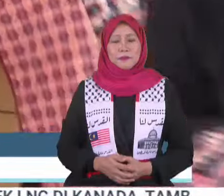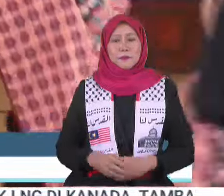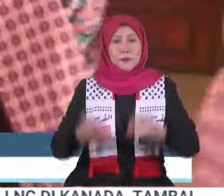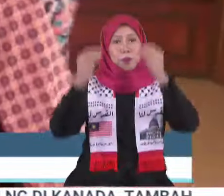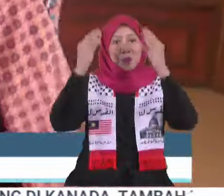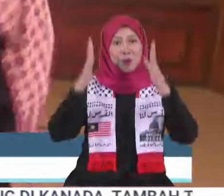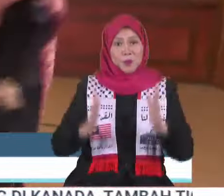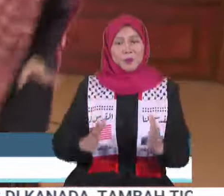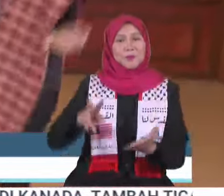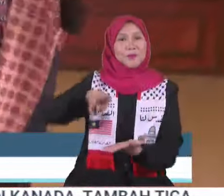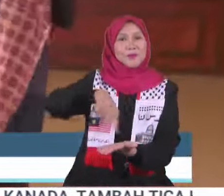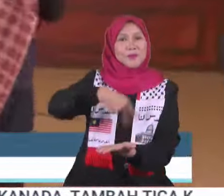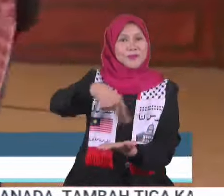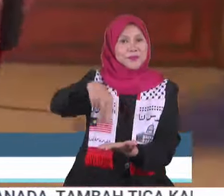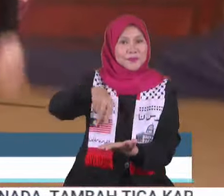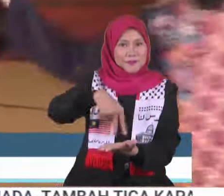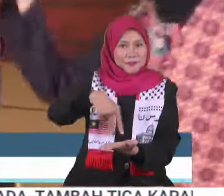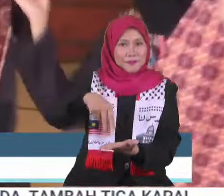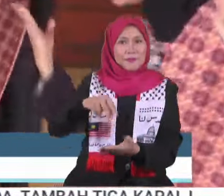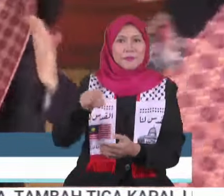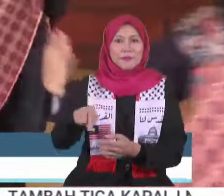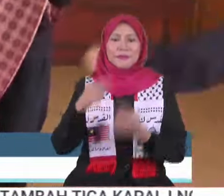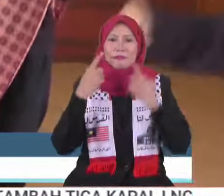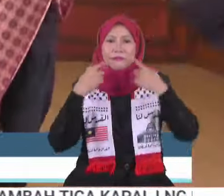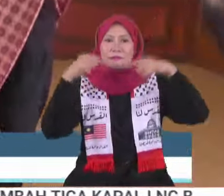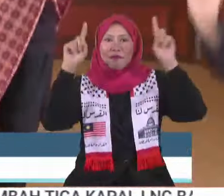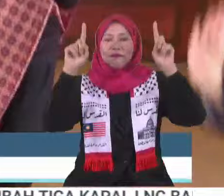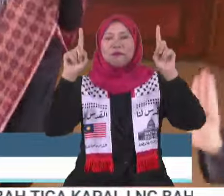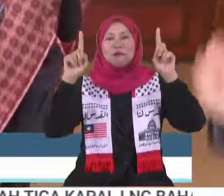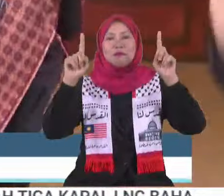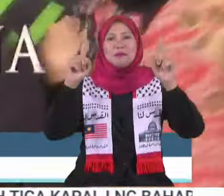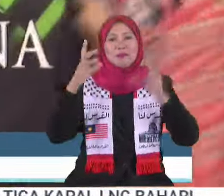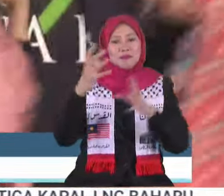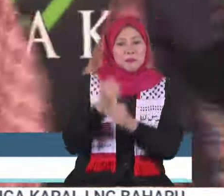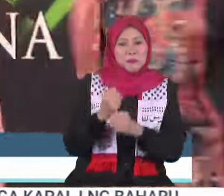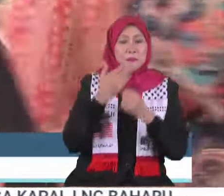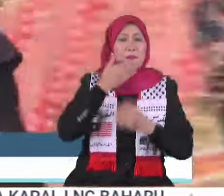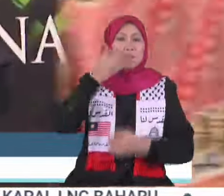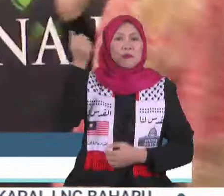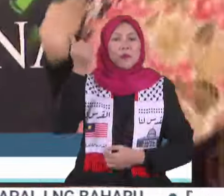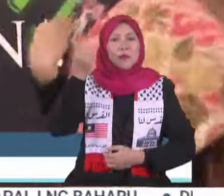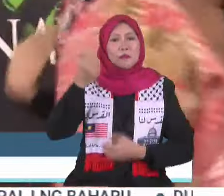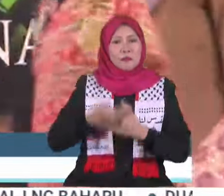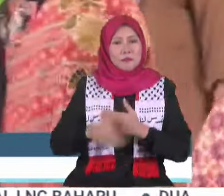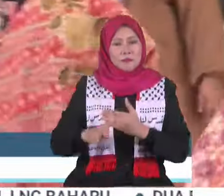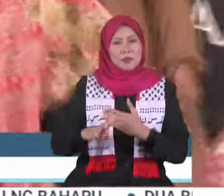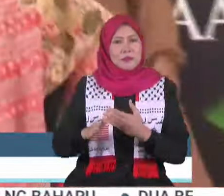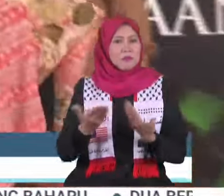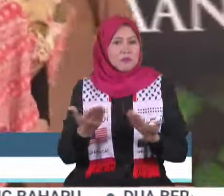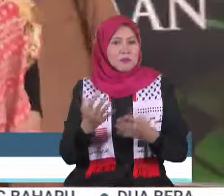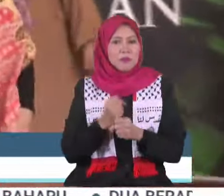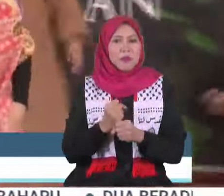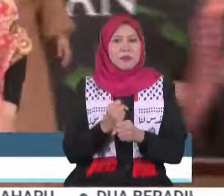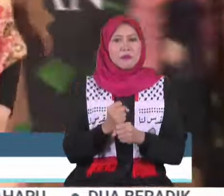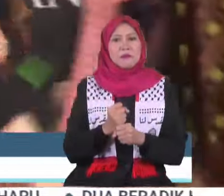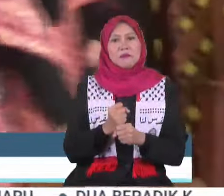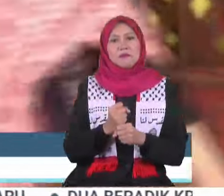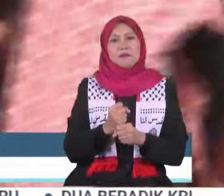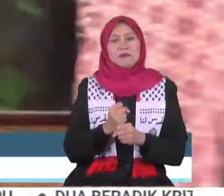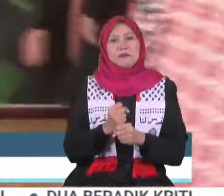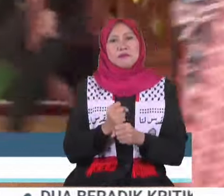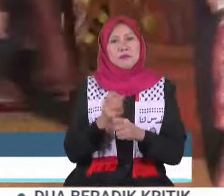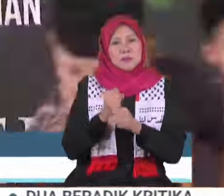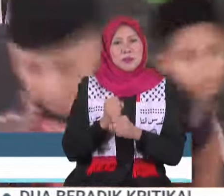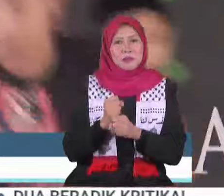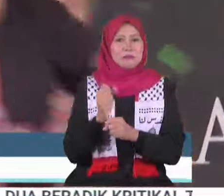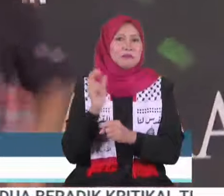Guru Tari Zuhaida Mansur berkata, kejayaan ini merupakan pencapaian terbaik selepas sekadar memperoleh sagu hati tahun